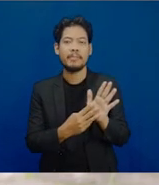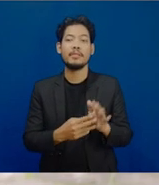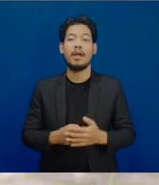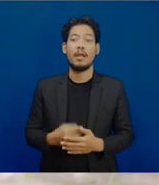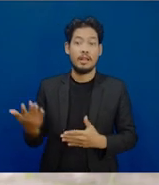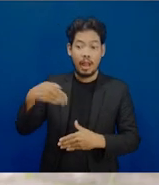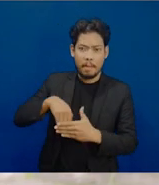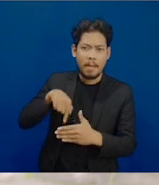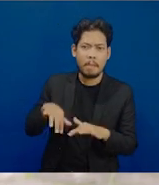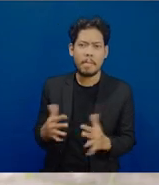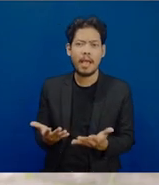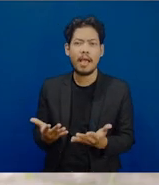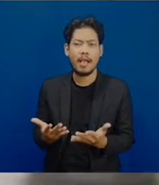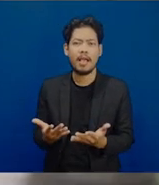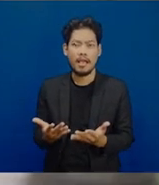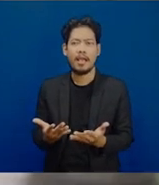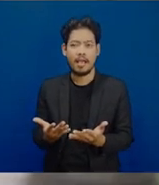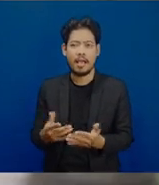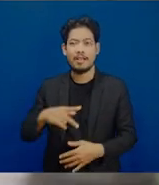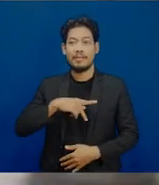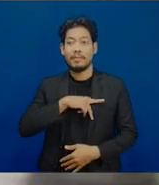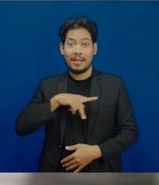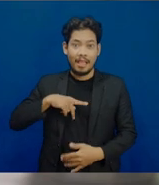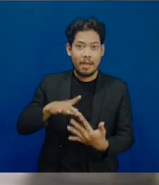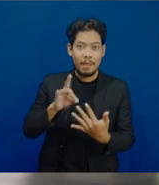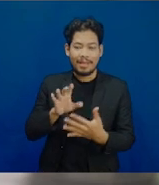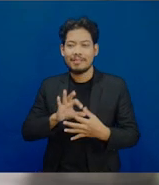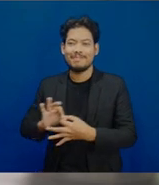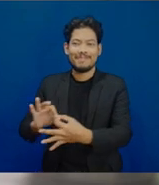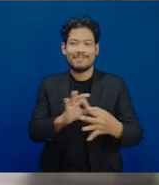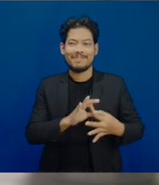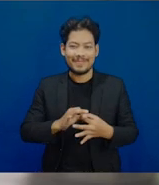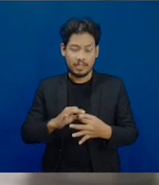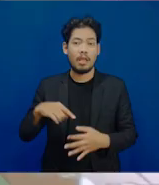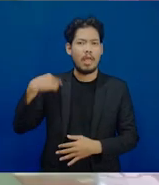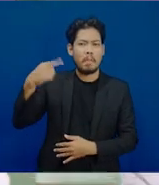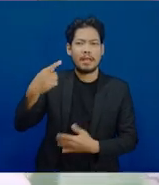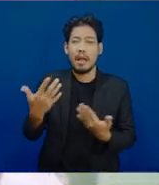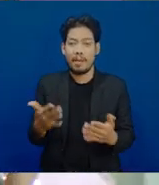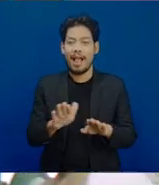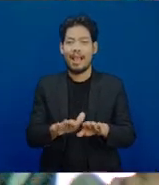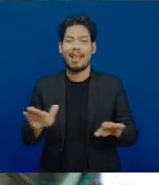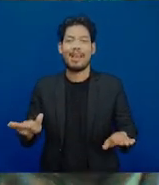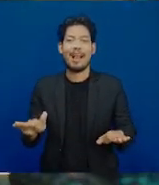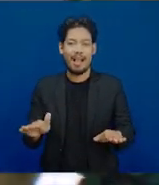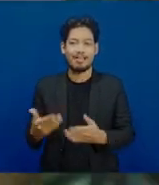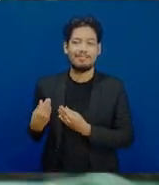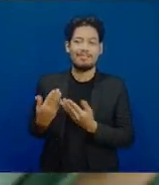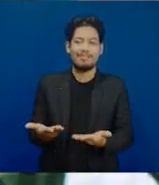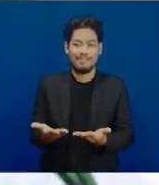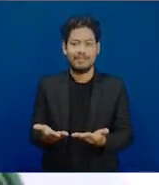Kelurahan Palbabang. Terus ada pelantikan PKK dan Ibu PAUD Palbabang. Dan juga